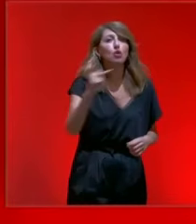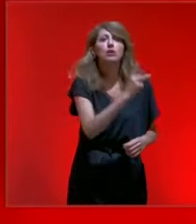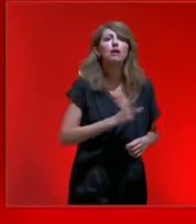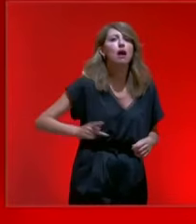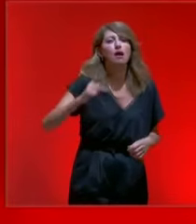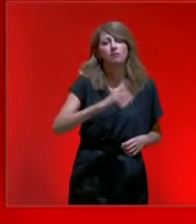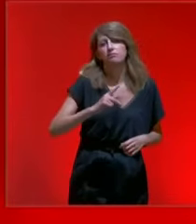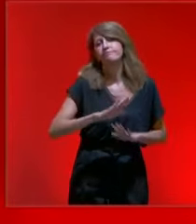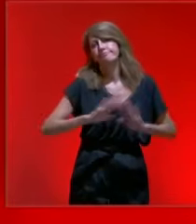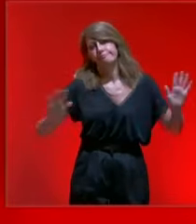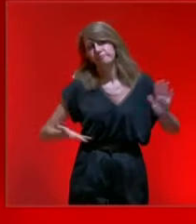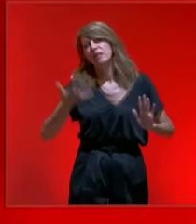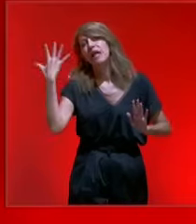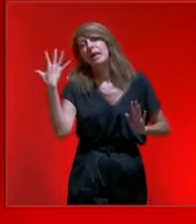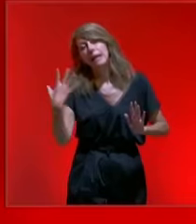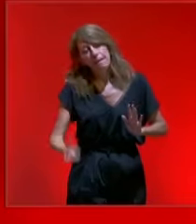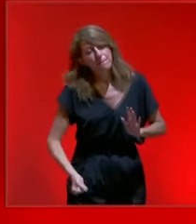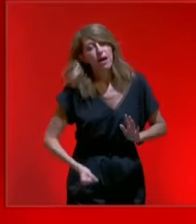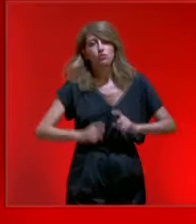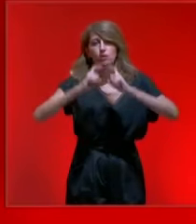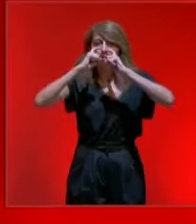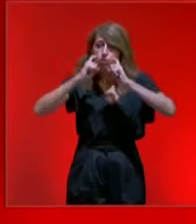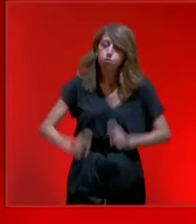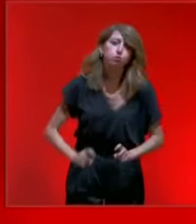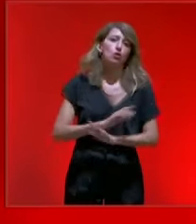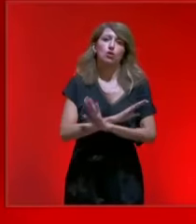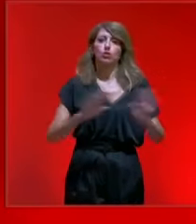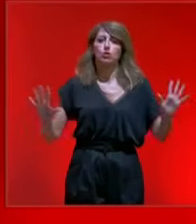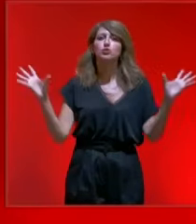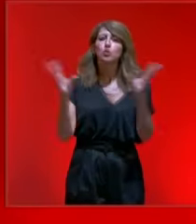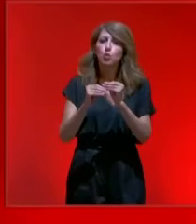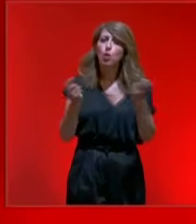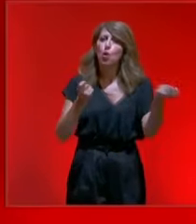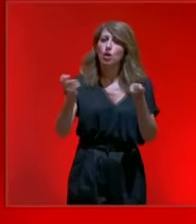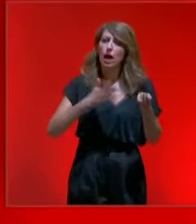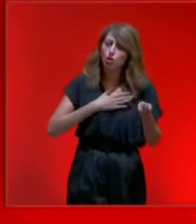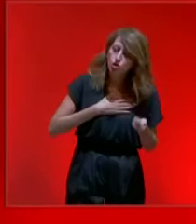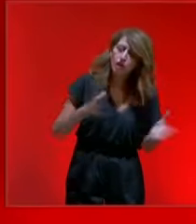Προϋποθέσεις πολιτικές, προγραμματικές και οργανωτικές.